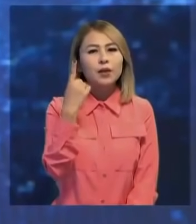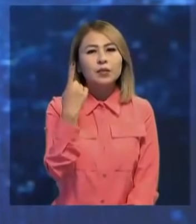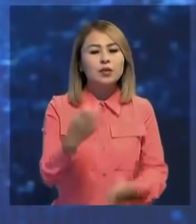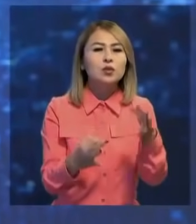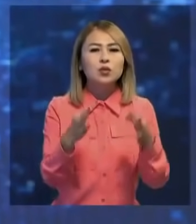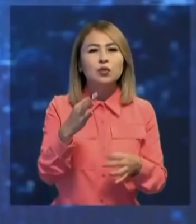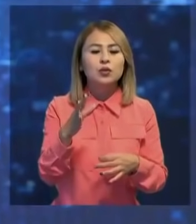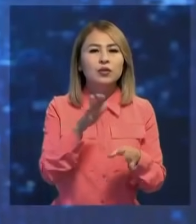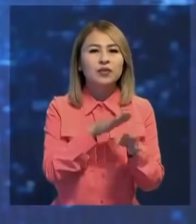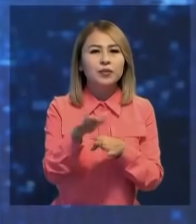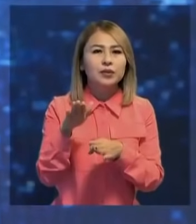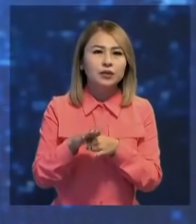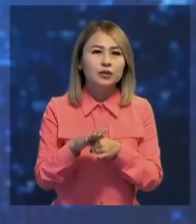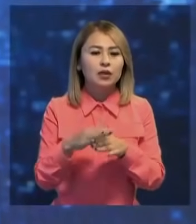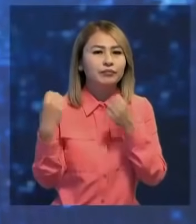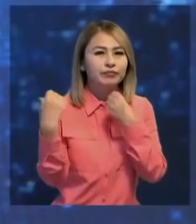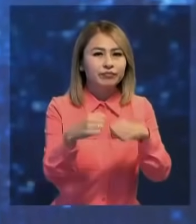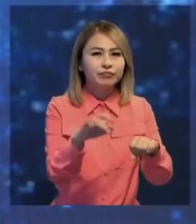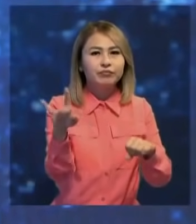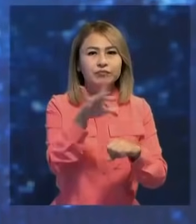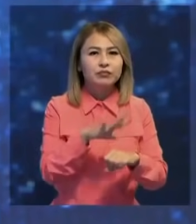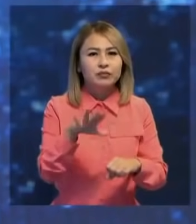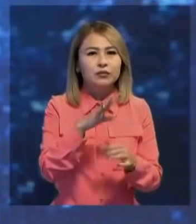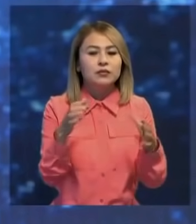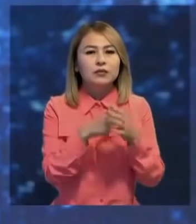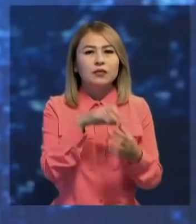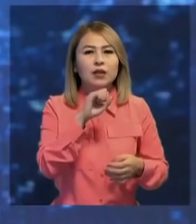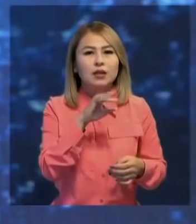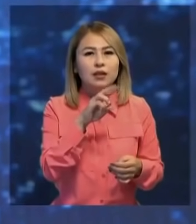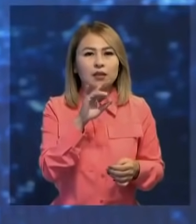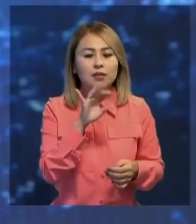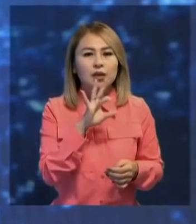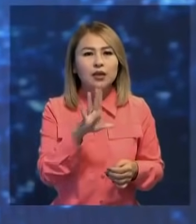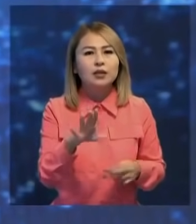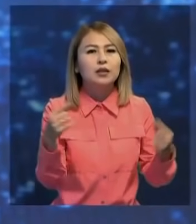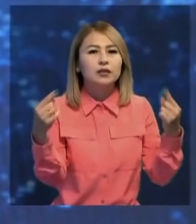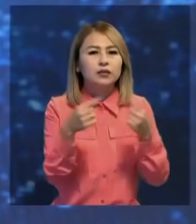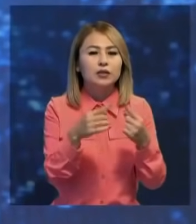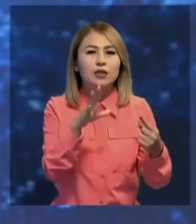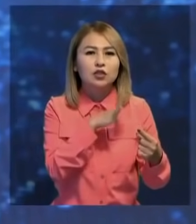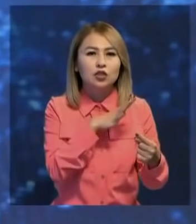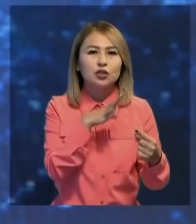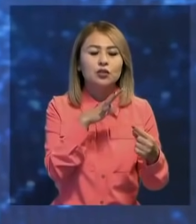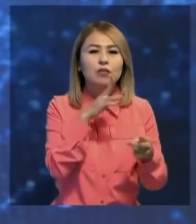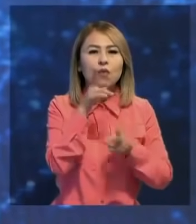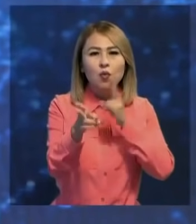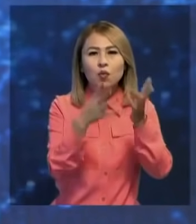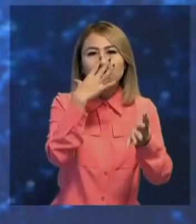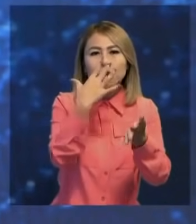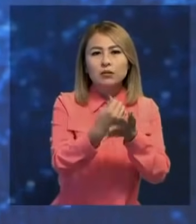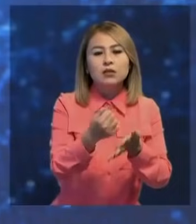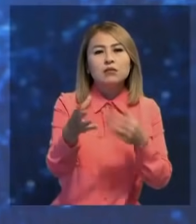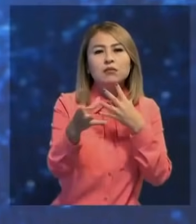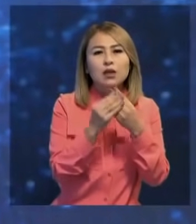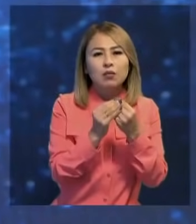Алматыда тағы бір сот орындаушысы соққыға жығылды. Республикалық палата оның Әділ Ермеков екенін айтады. Жәбірленуші